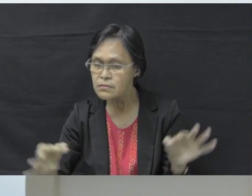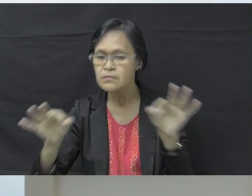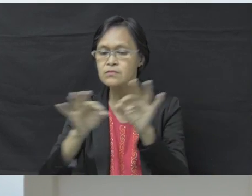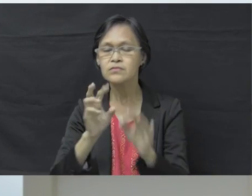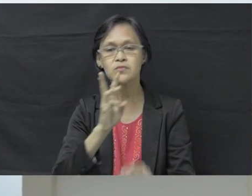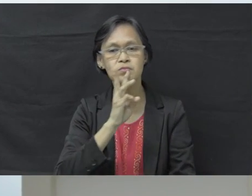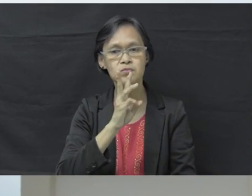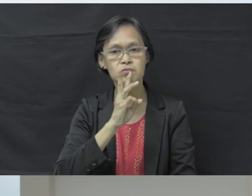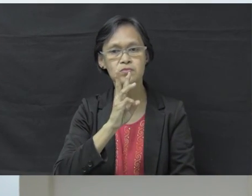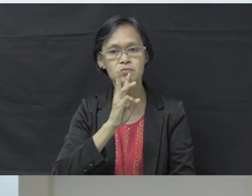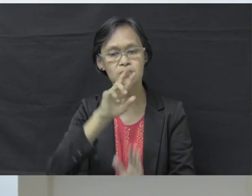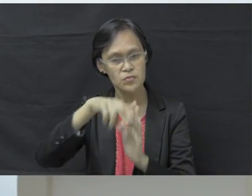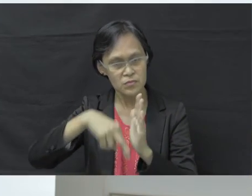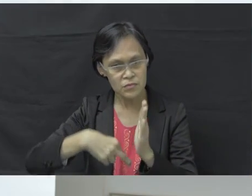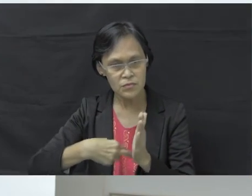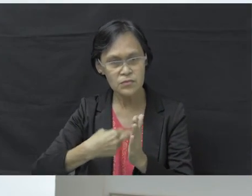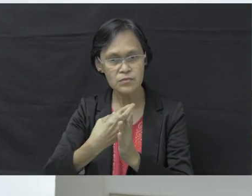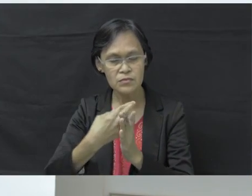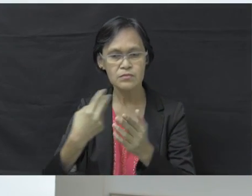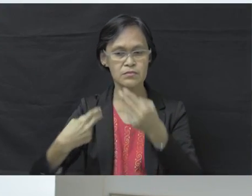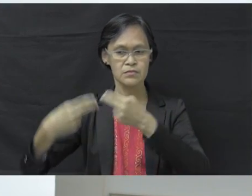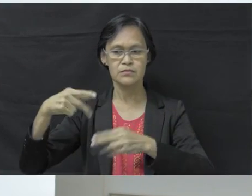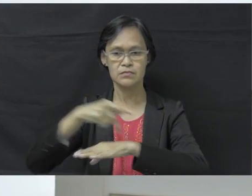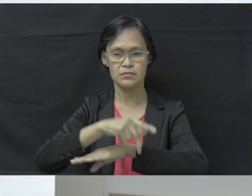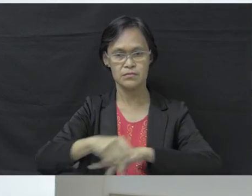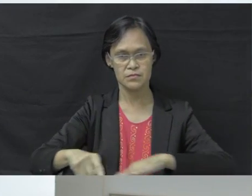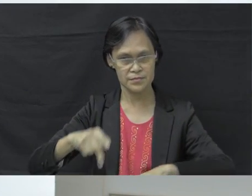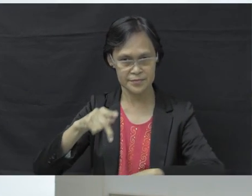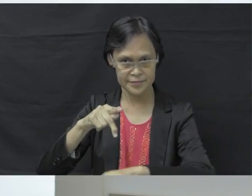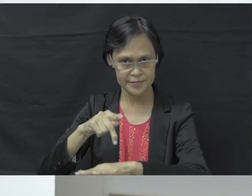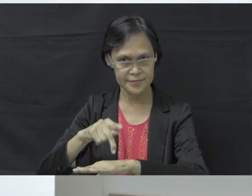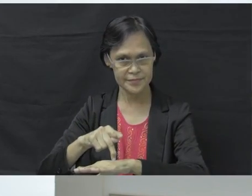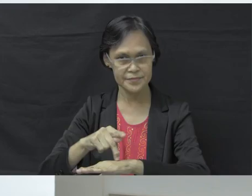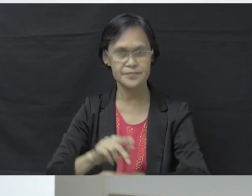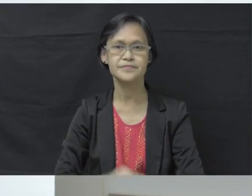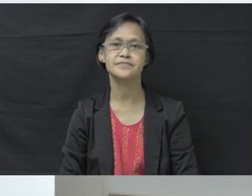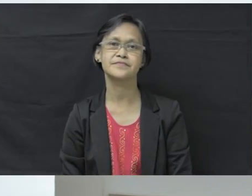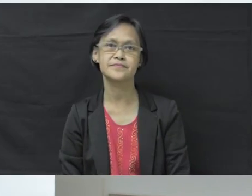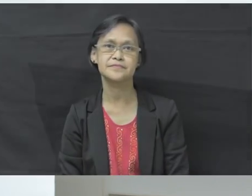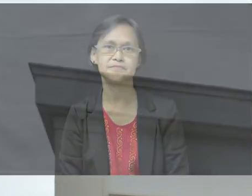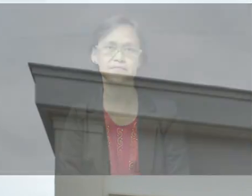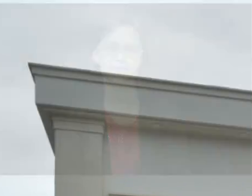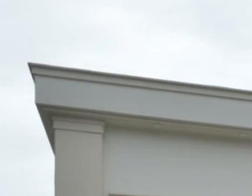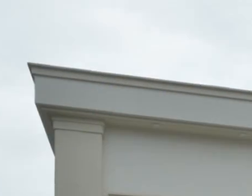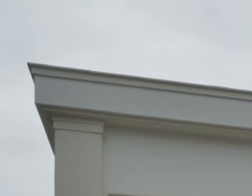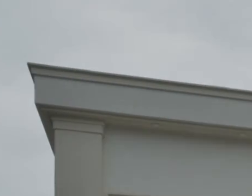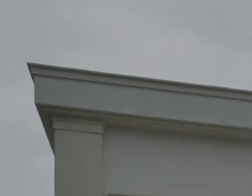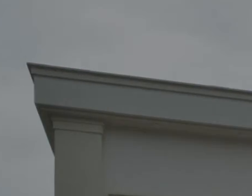tubig at ang mahalaga nitong papel sa kasaysayan ng ating bansa.